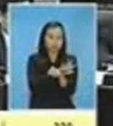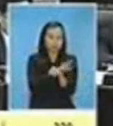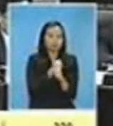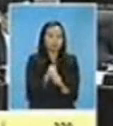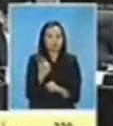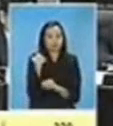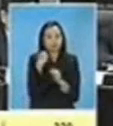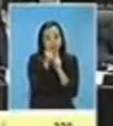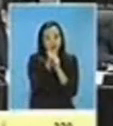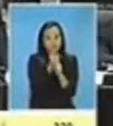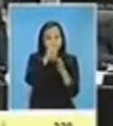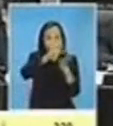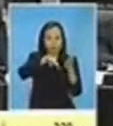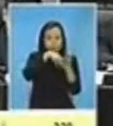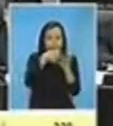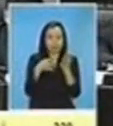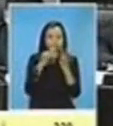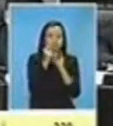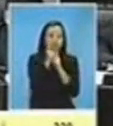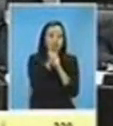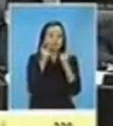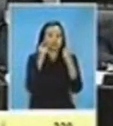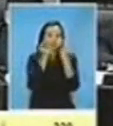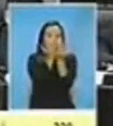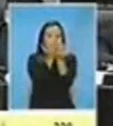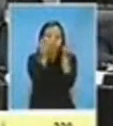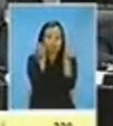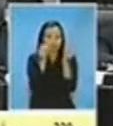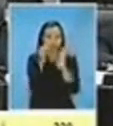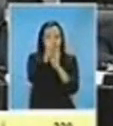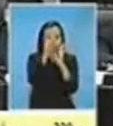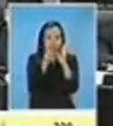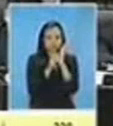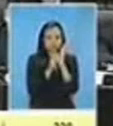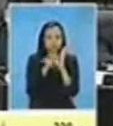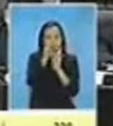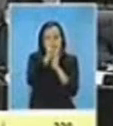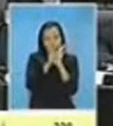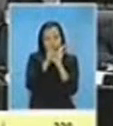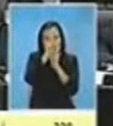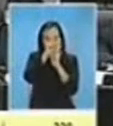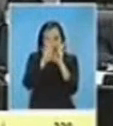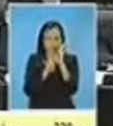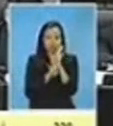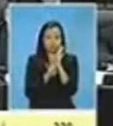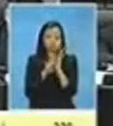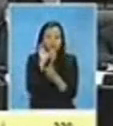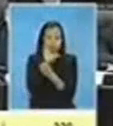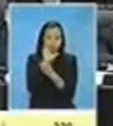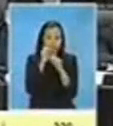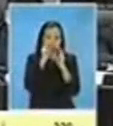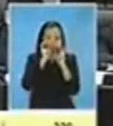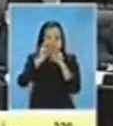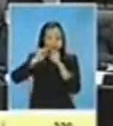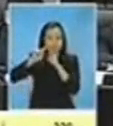ที่จะรวบรัดผิดปกติไม่เป็นธรรมอย่างที่ไม่เคยปรากฏมาก่อนแม้นว่าการไต่สวนเรื่องของการทุจ